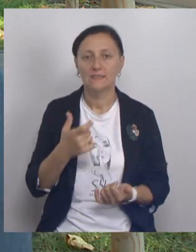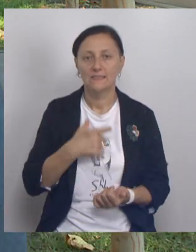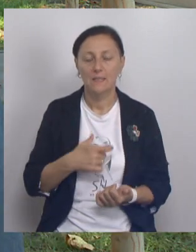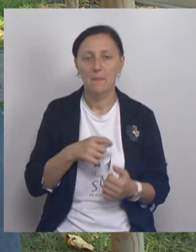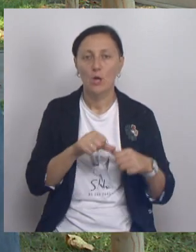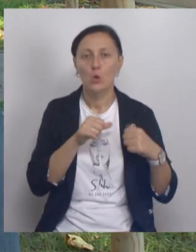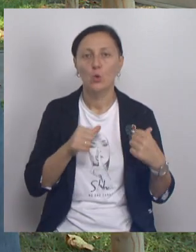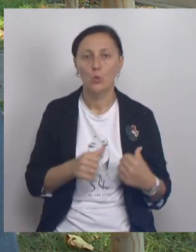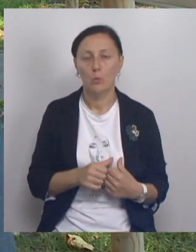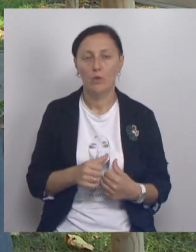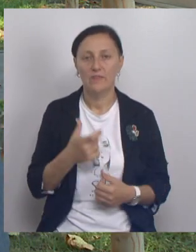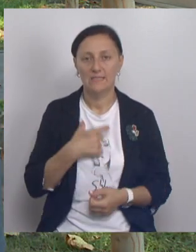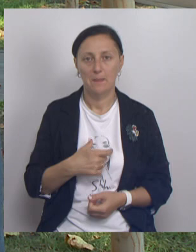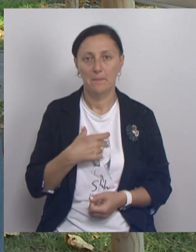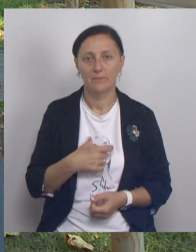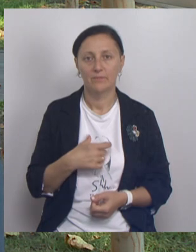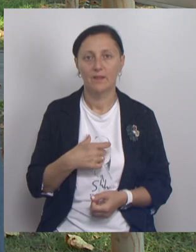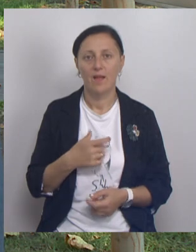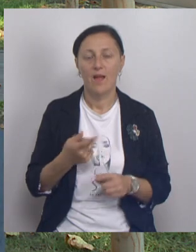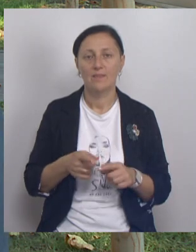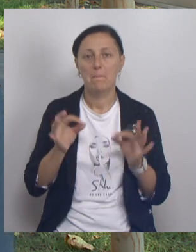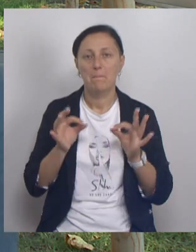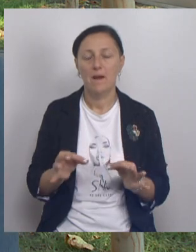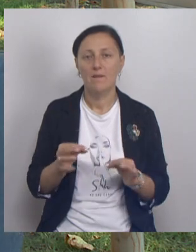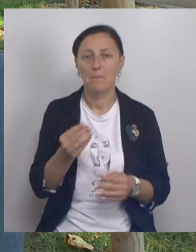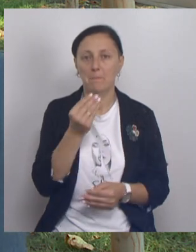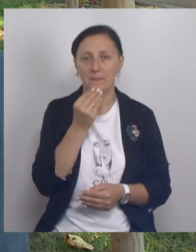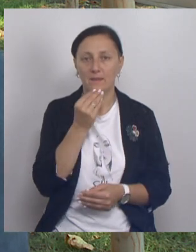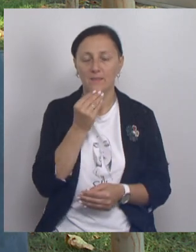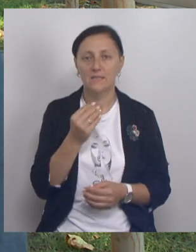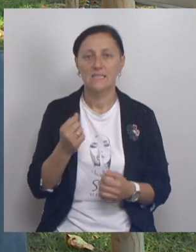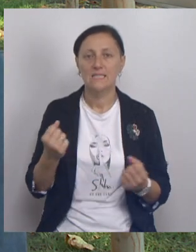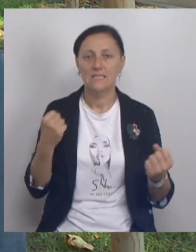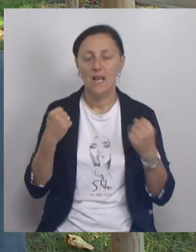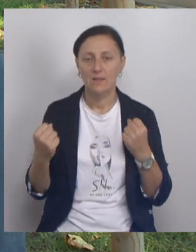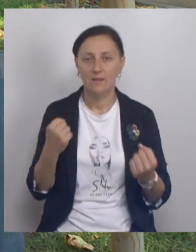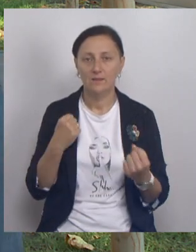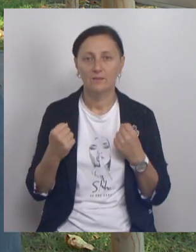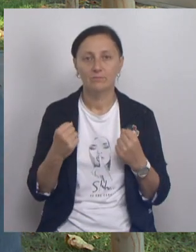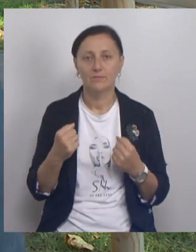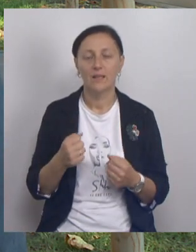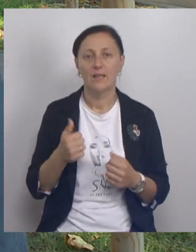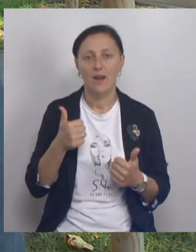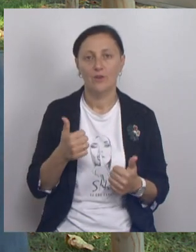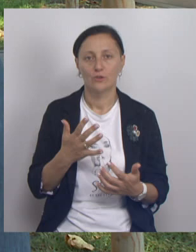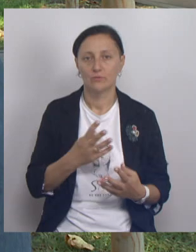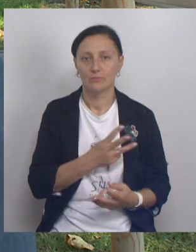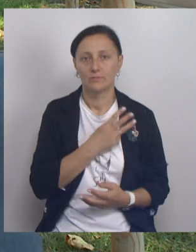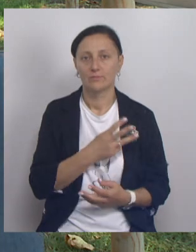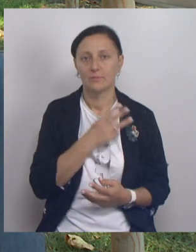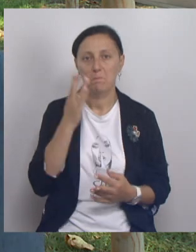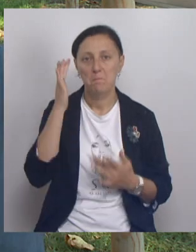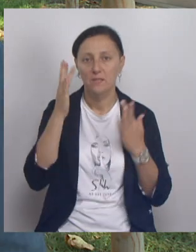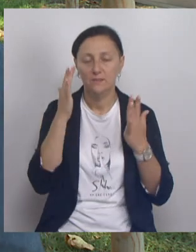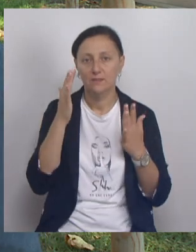к своей собственной личности. И, конечно, здесь и правильное питание, и зарядка, и позитивное мышление, что самое главное. Потому